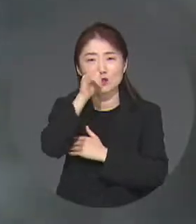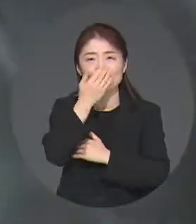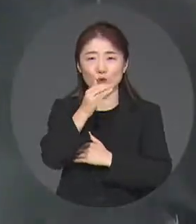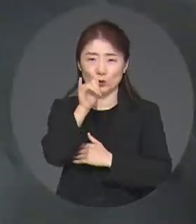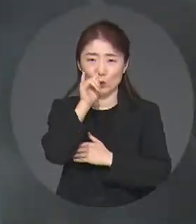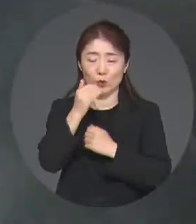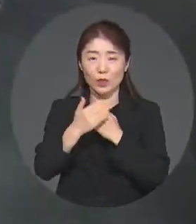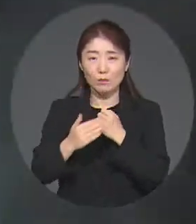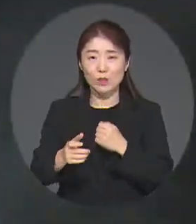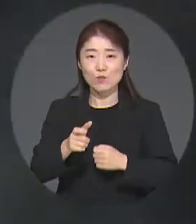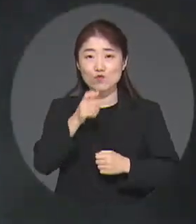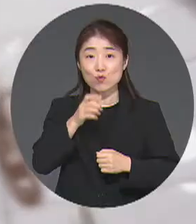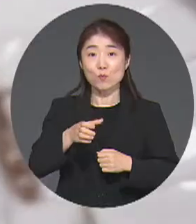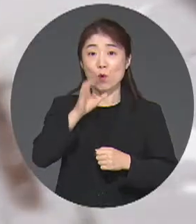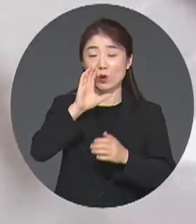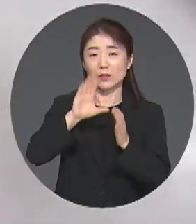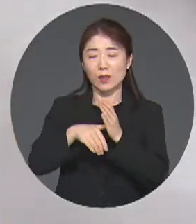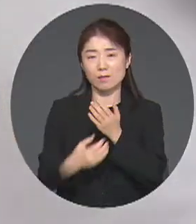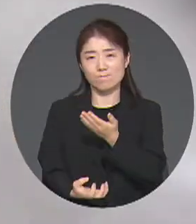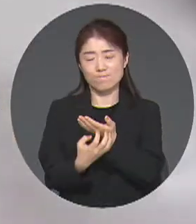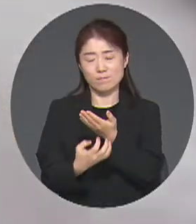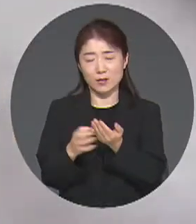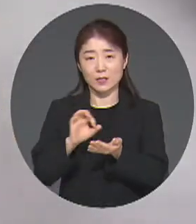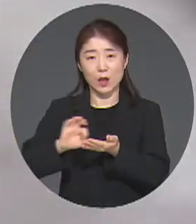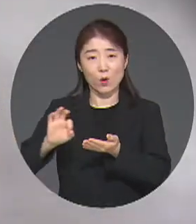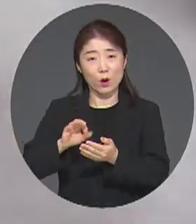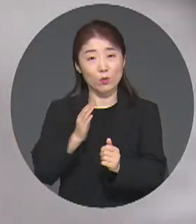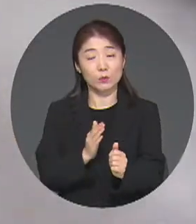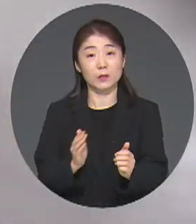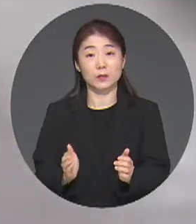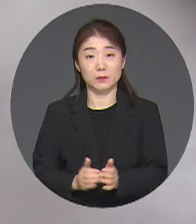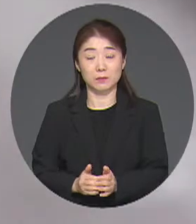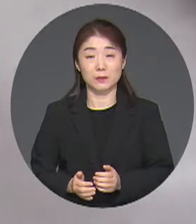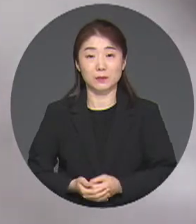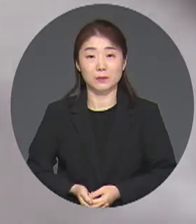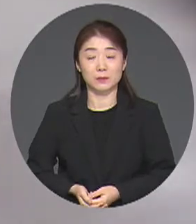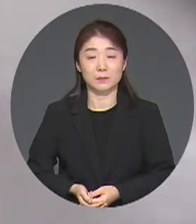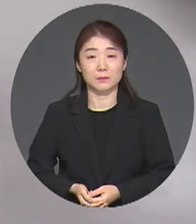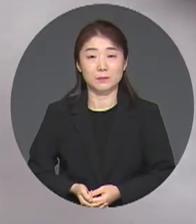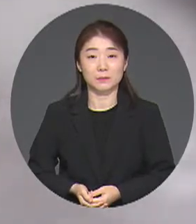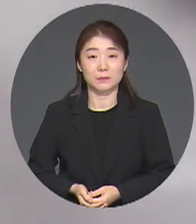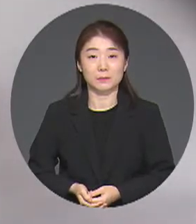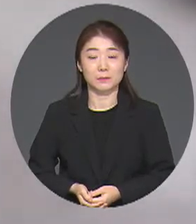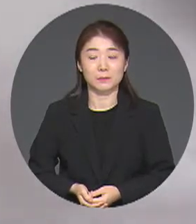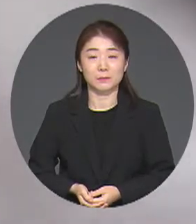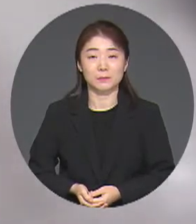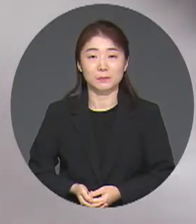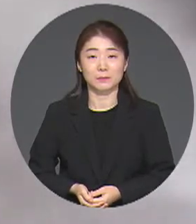물을 끓여 먹을 것을 다시 한번 당부했습니다. MBC 뉴스 정영민입니다.